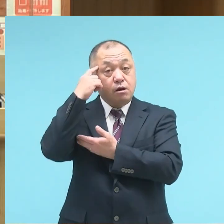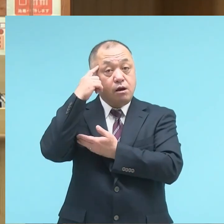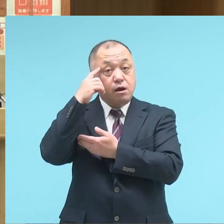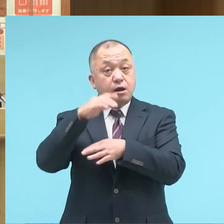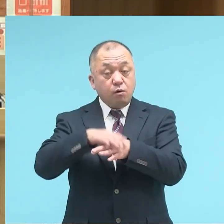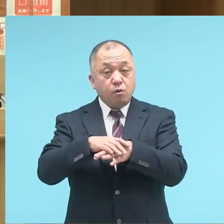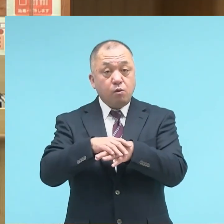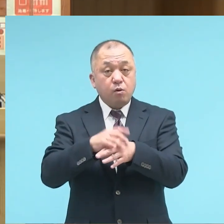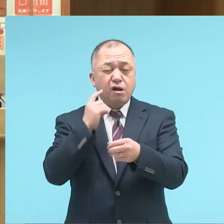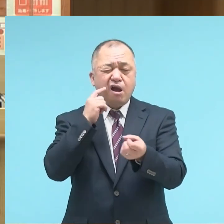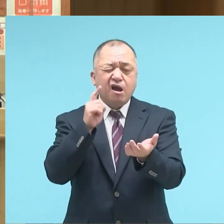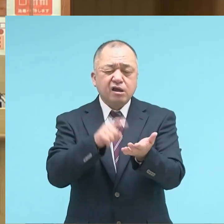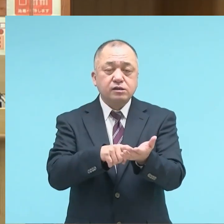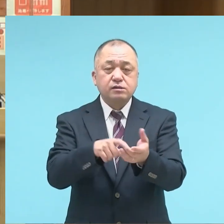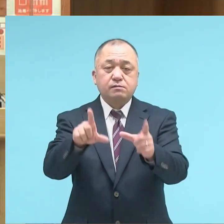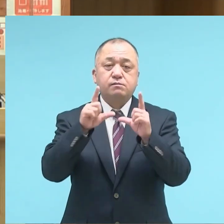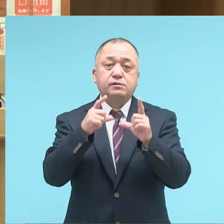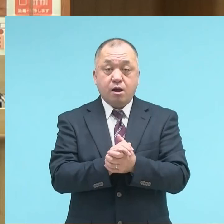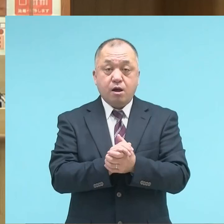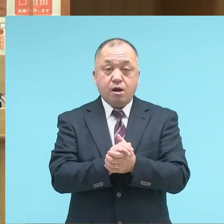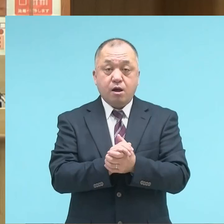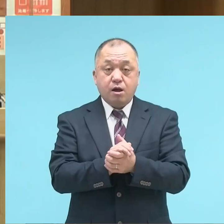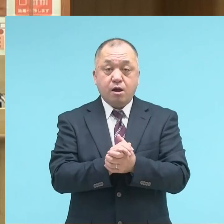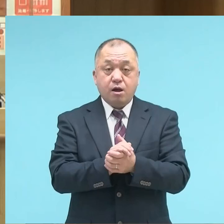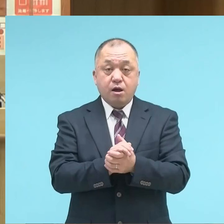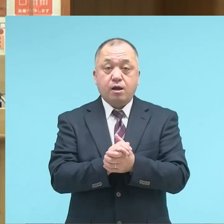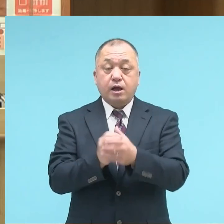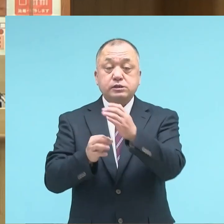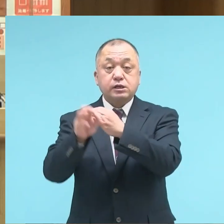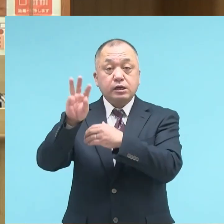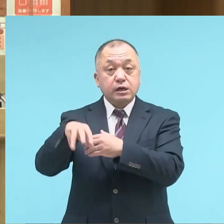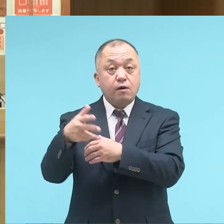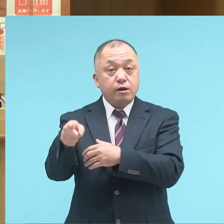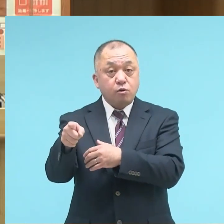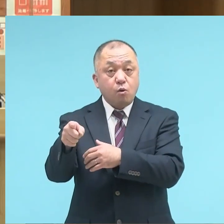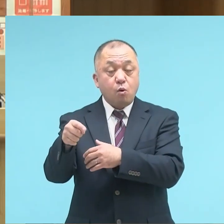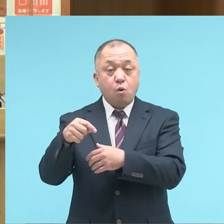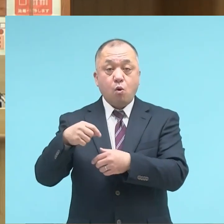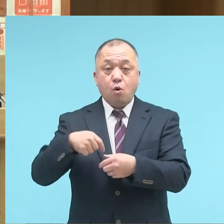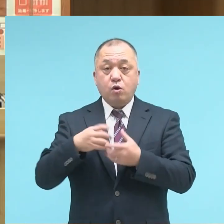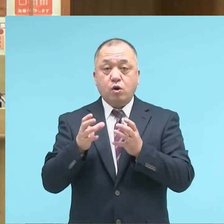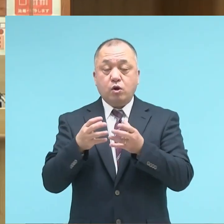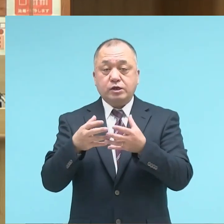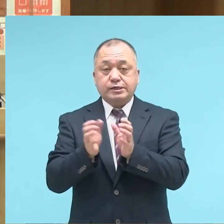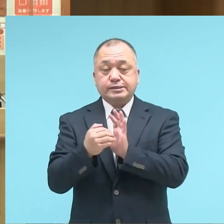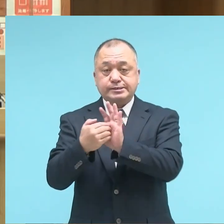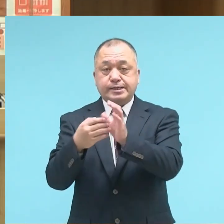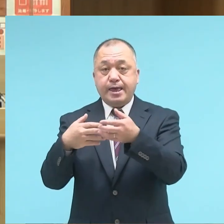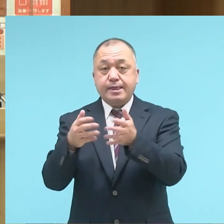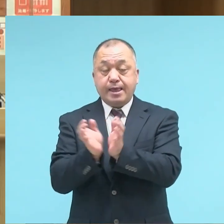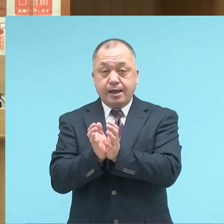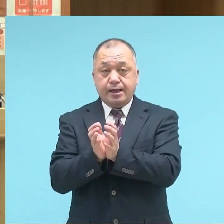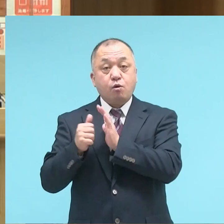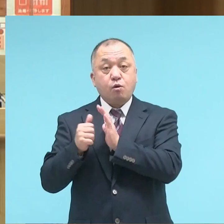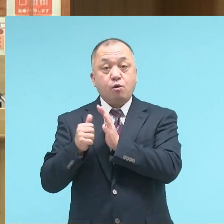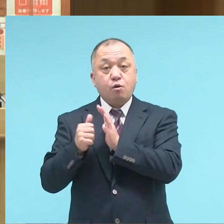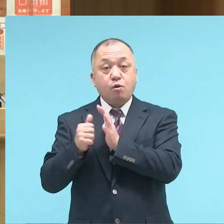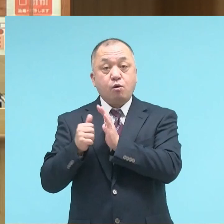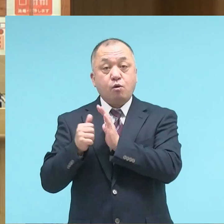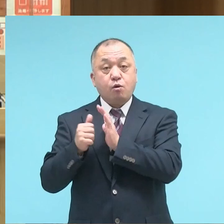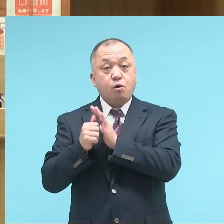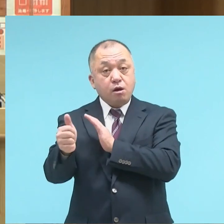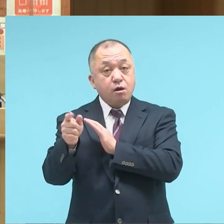簡単にまず簡潔にいただきたい点としては、旭川へ その自衛隊派遣、これの遅れた理由というのは、率